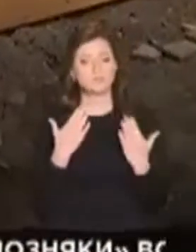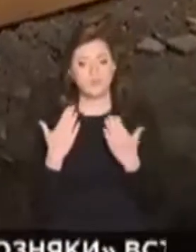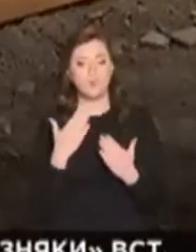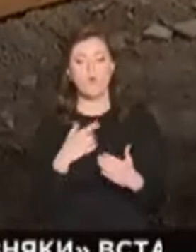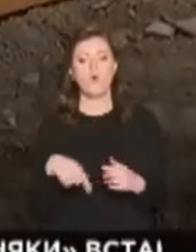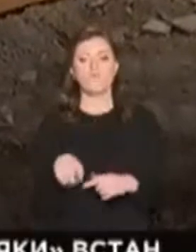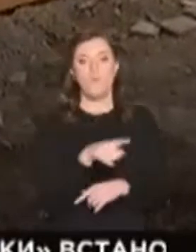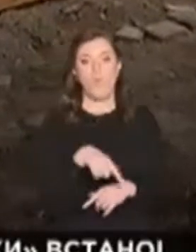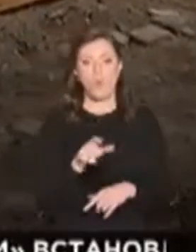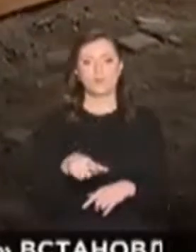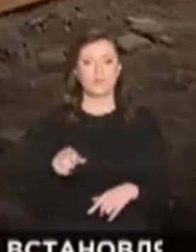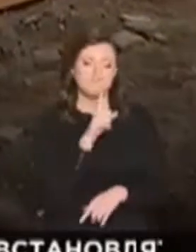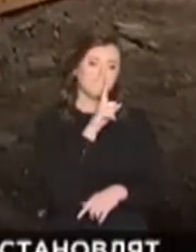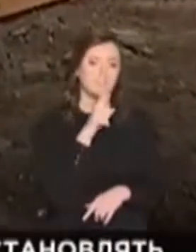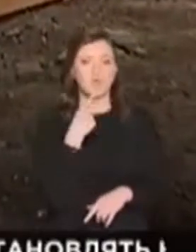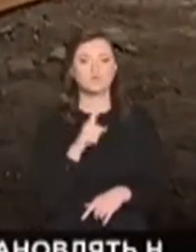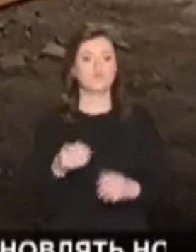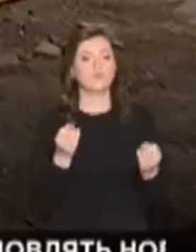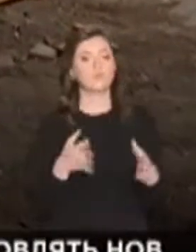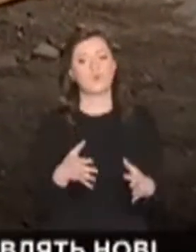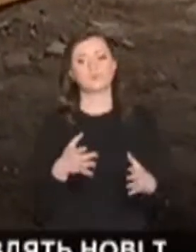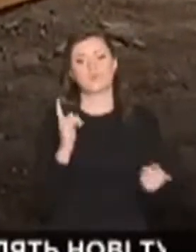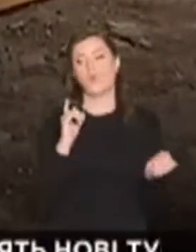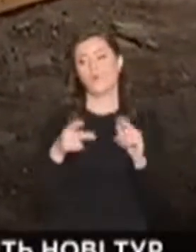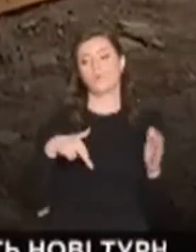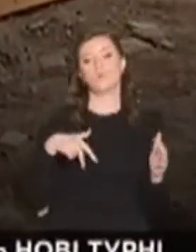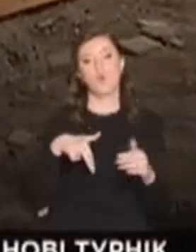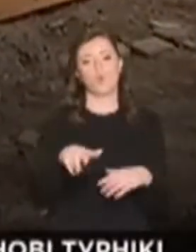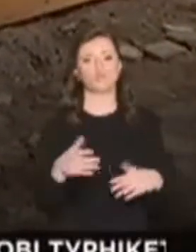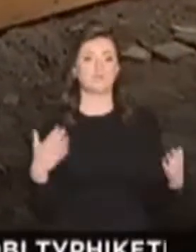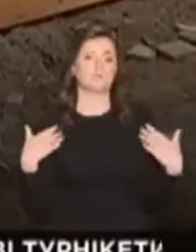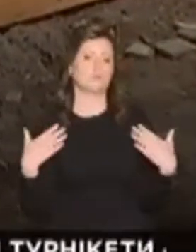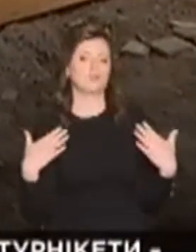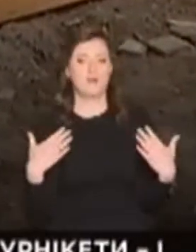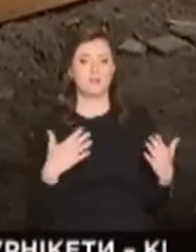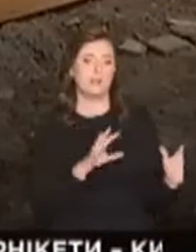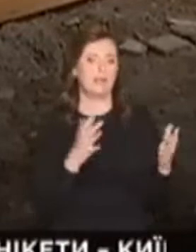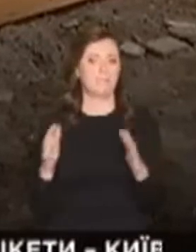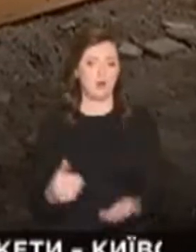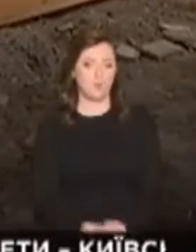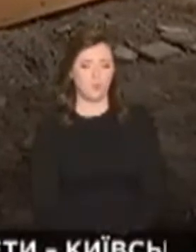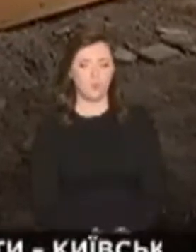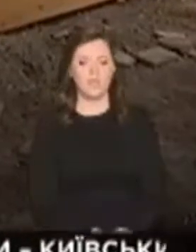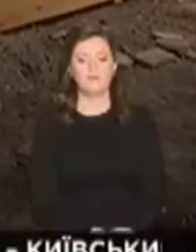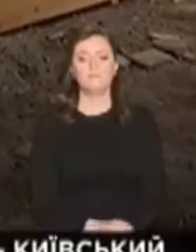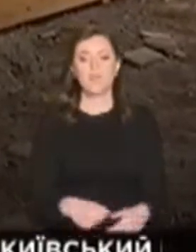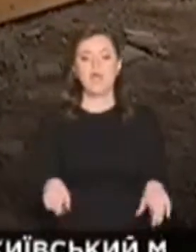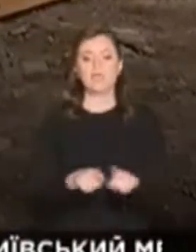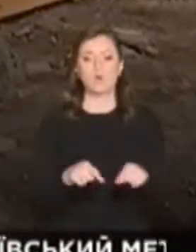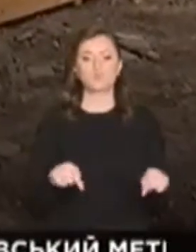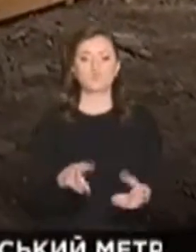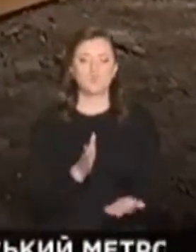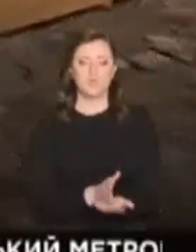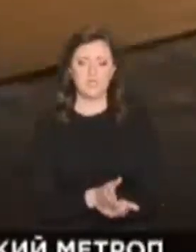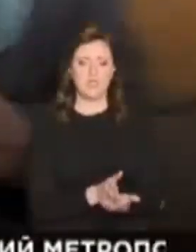вони відмовчуються, кажуть, що вони просто прохожі відпочивальники парку. Також тут є